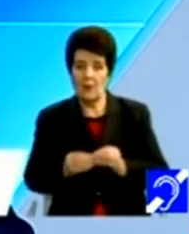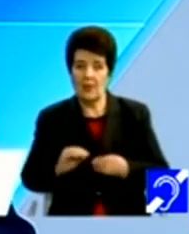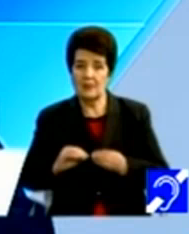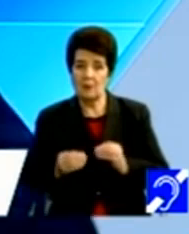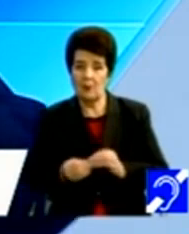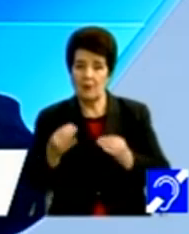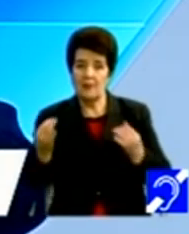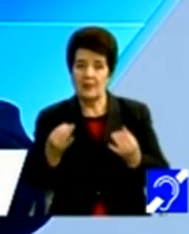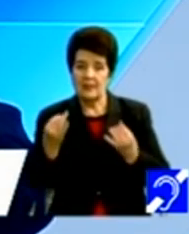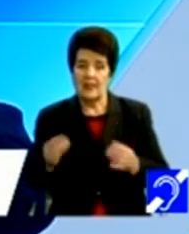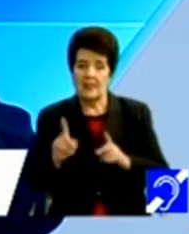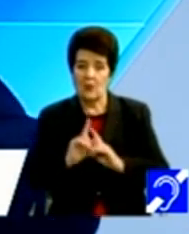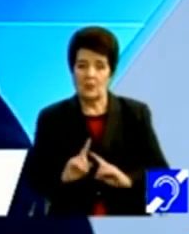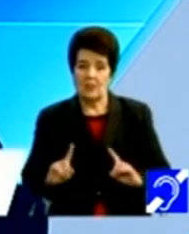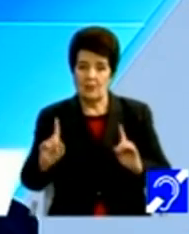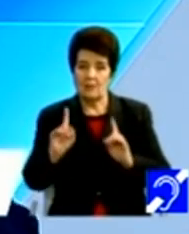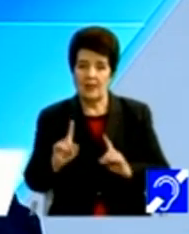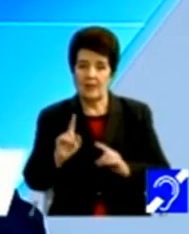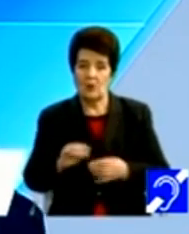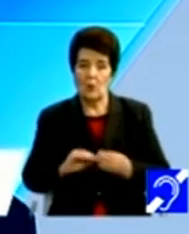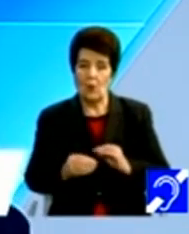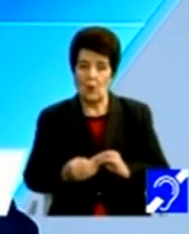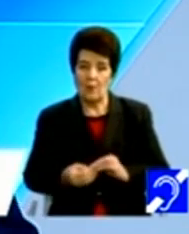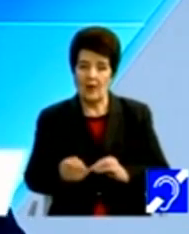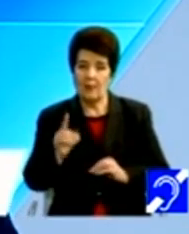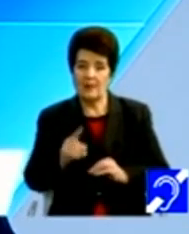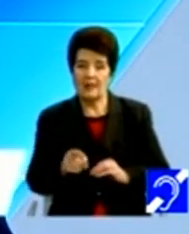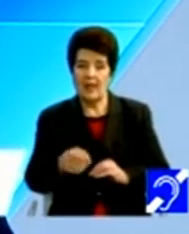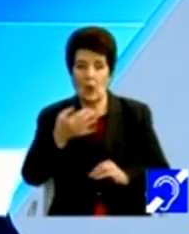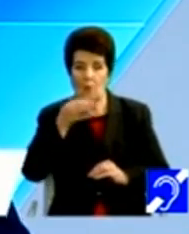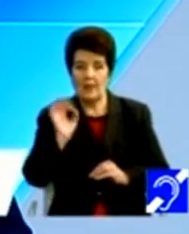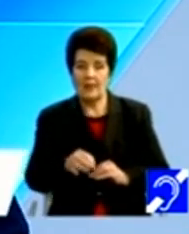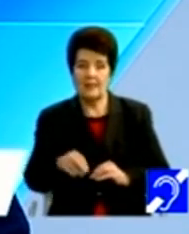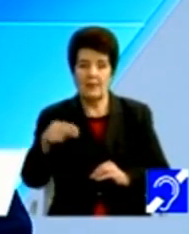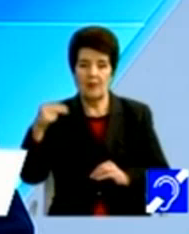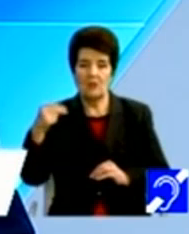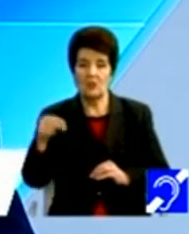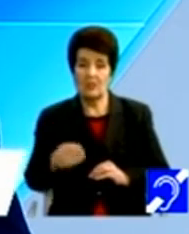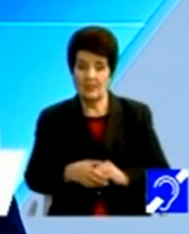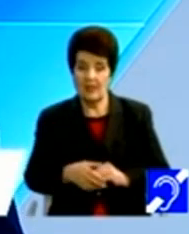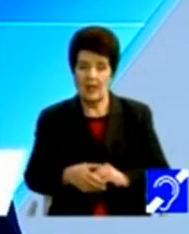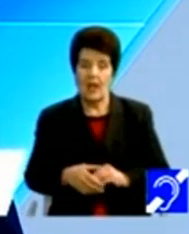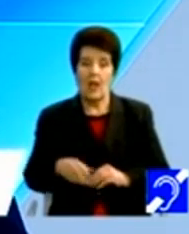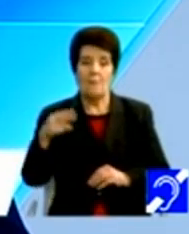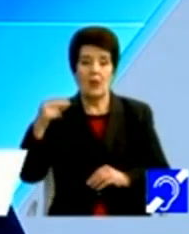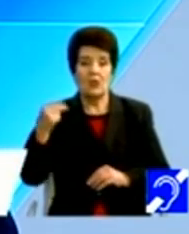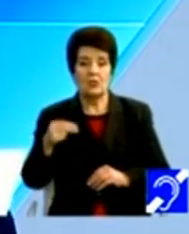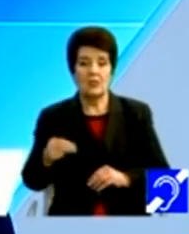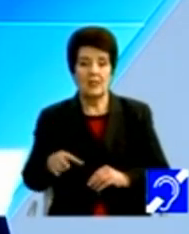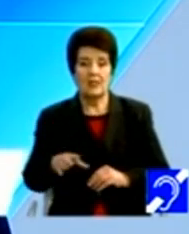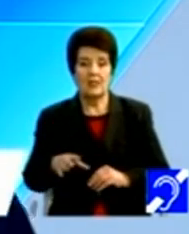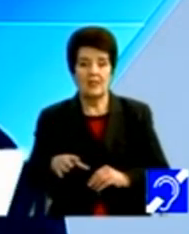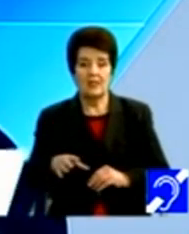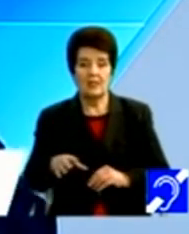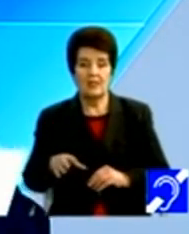de interes deosebit, dar nu în problemele care nu țin de competența președintelui. Fiindcă președintele vroia să inaugureze,